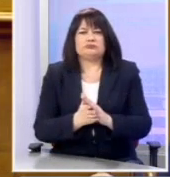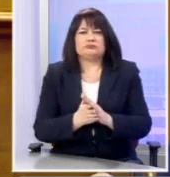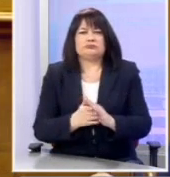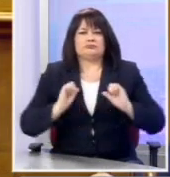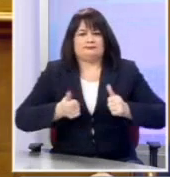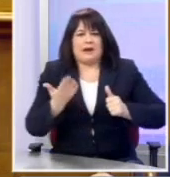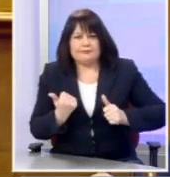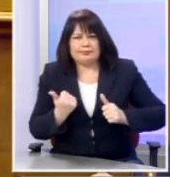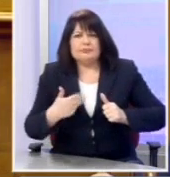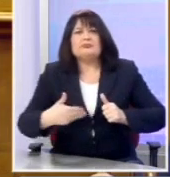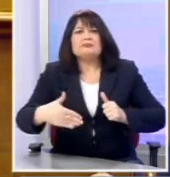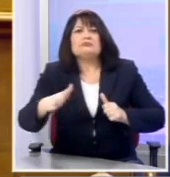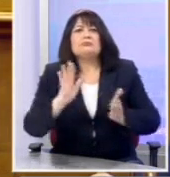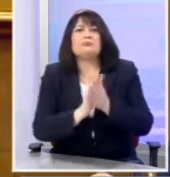αναποφασιστικότητάς μας.